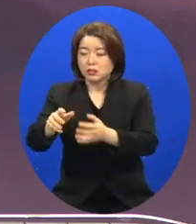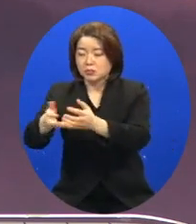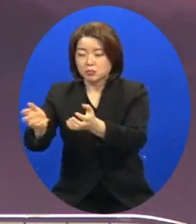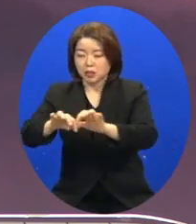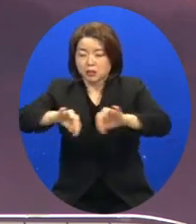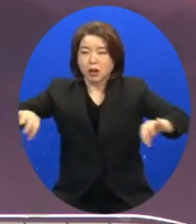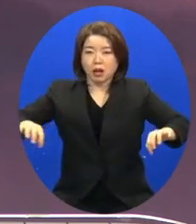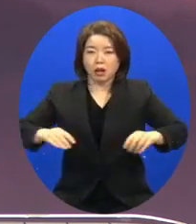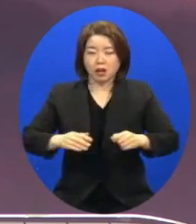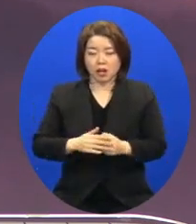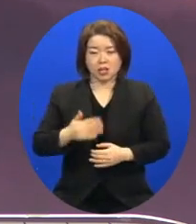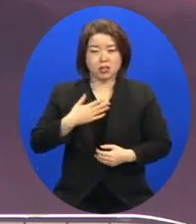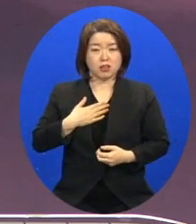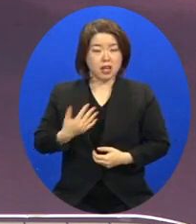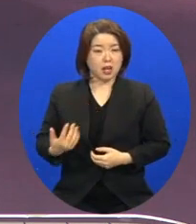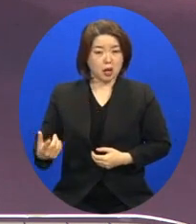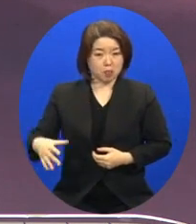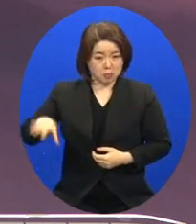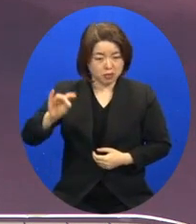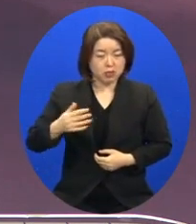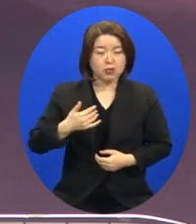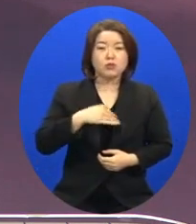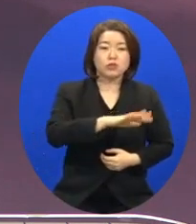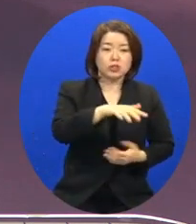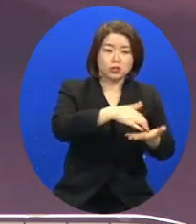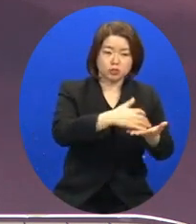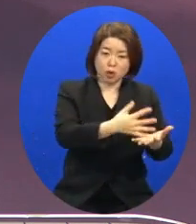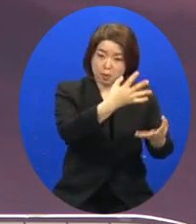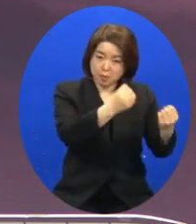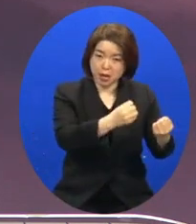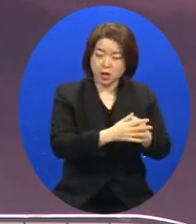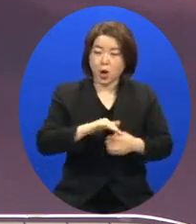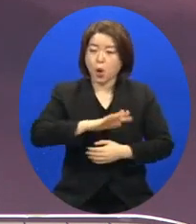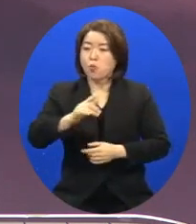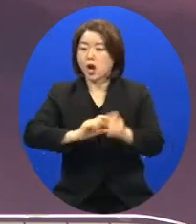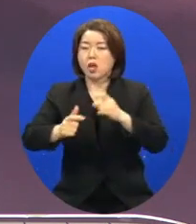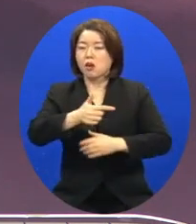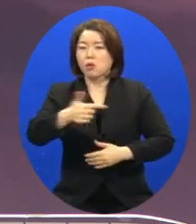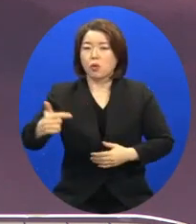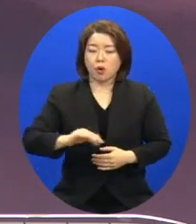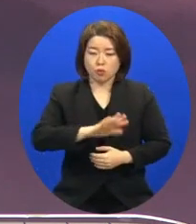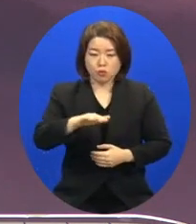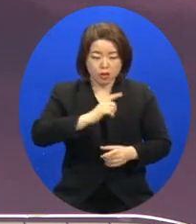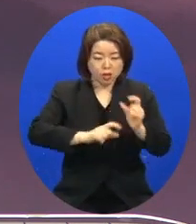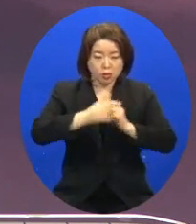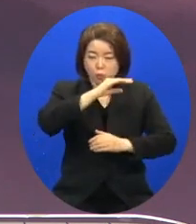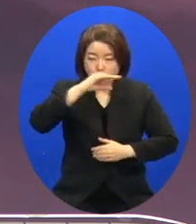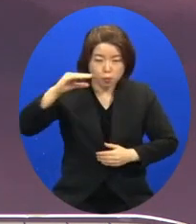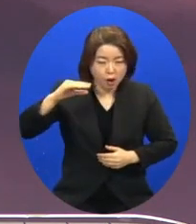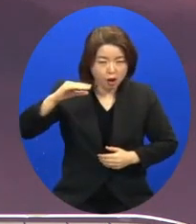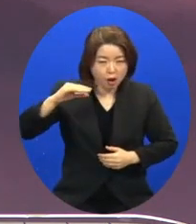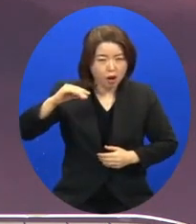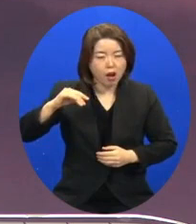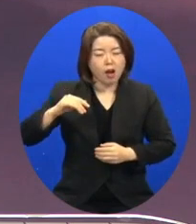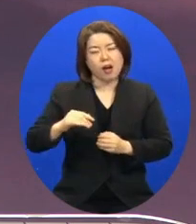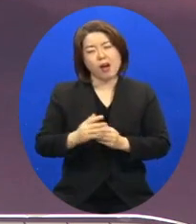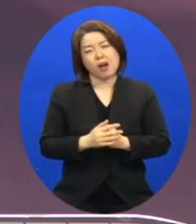우리 편이 더 원조다, 우리가 더 수가 많다, 우리가 더 크다, 우리가 더 옳다. 이게 다